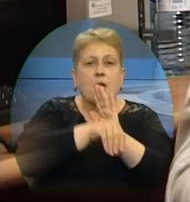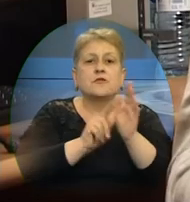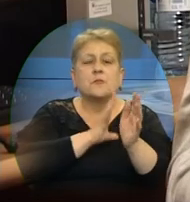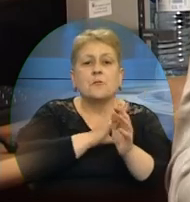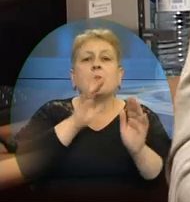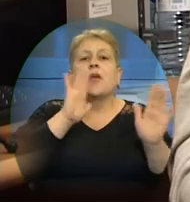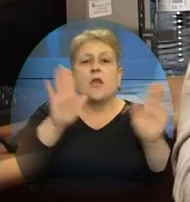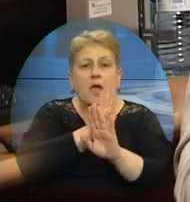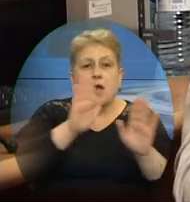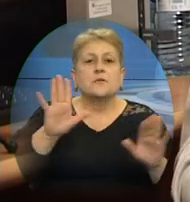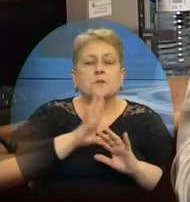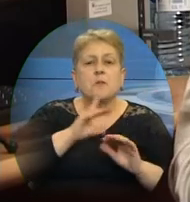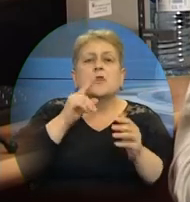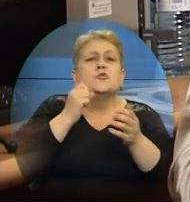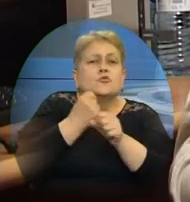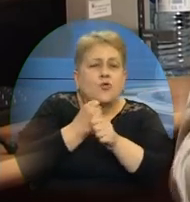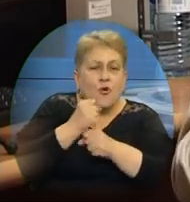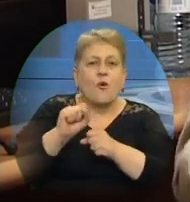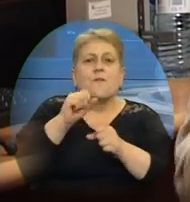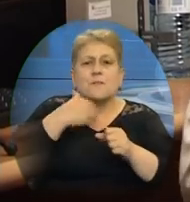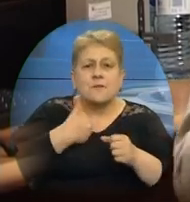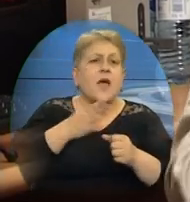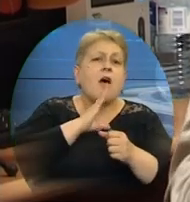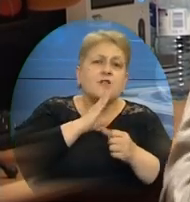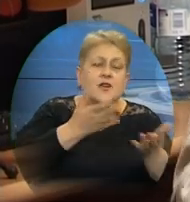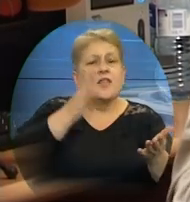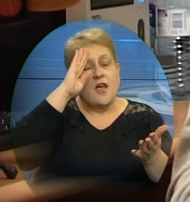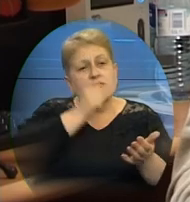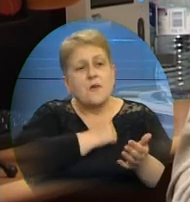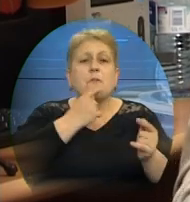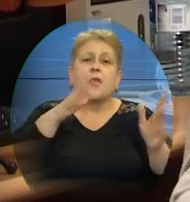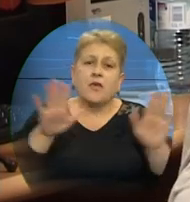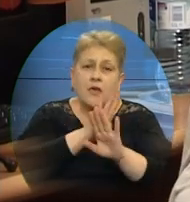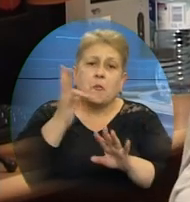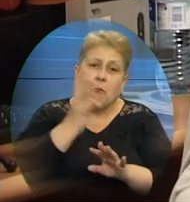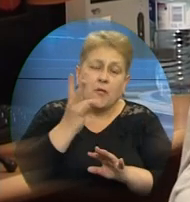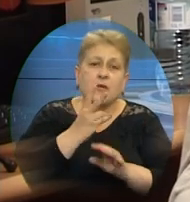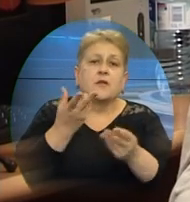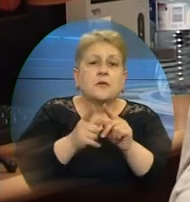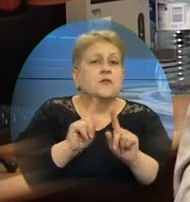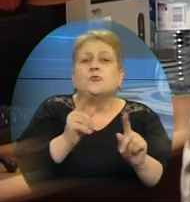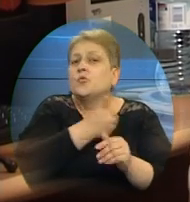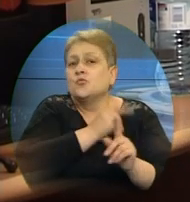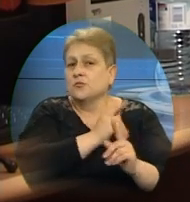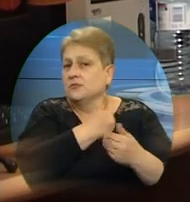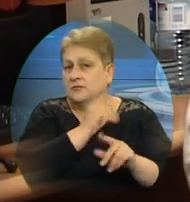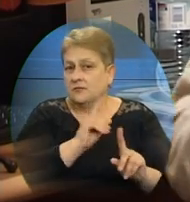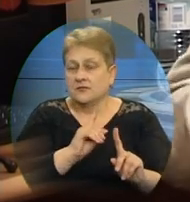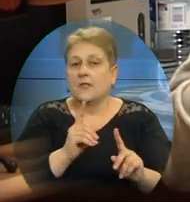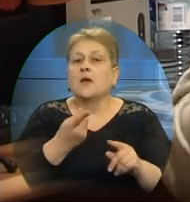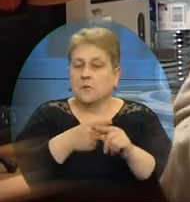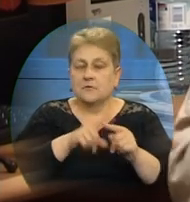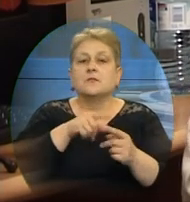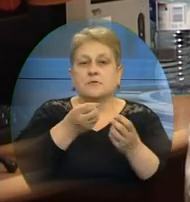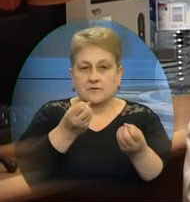հիվանդասենյակներից երգացնում էր, կարելի ասել զորով, ասում են, այ աղջիկ ջան, տղա ջան, ինչու՞ չես երգում, զարմանում մետով, ինչ է ասում ինձանից,